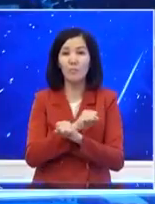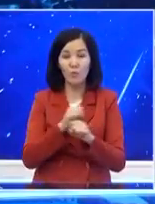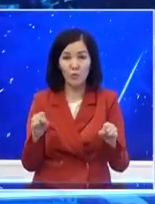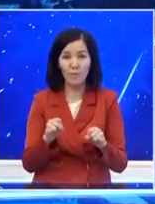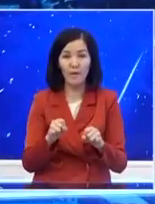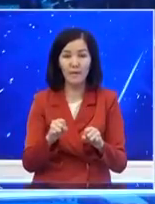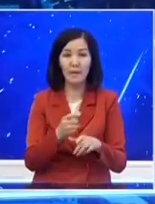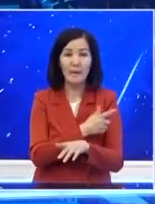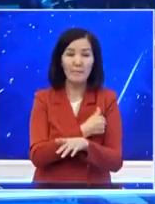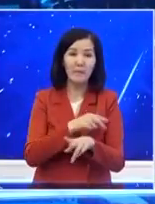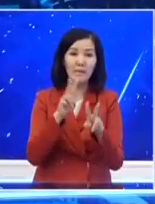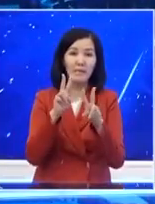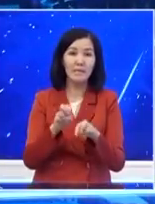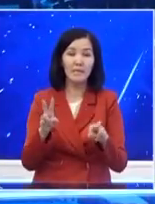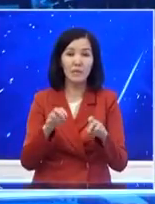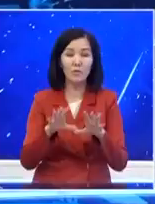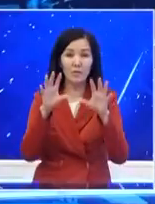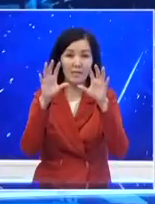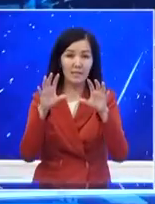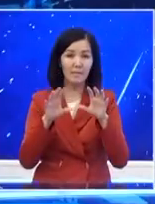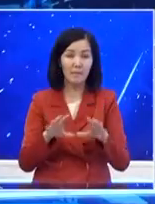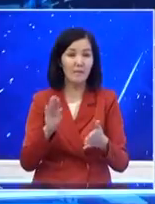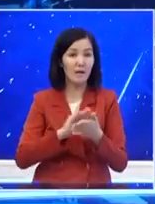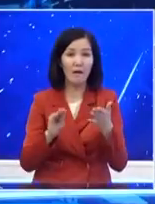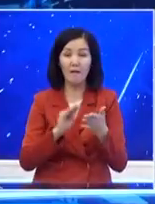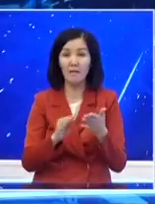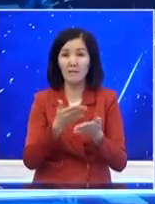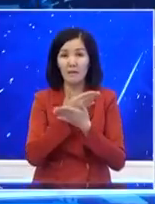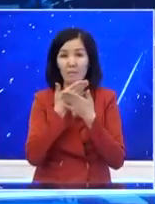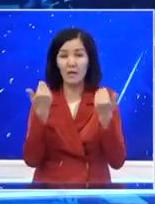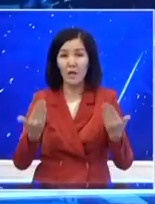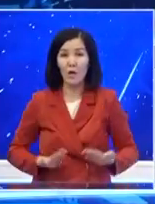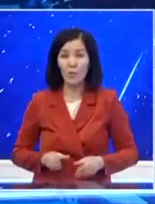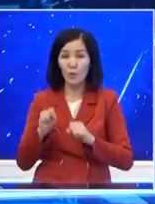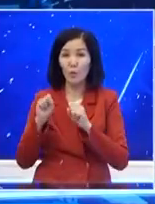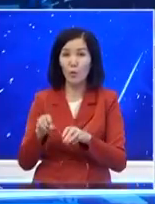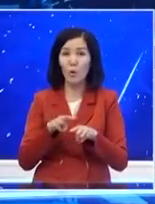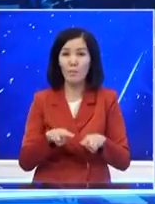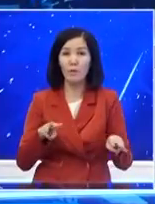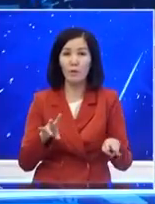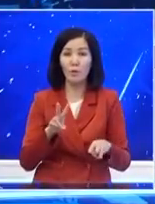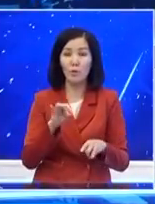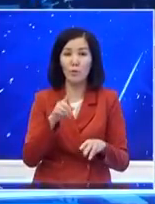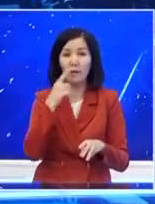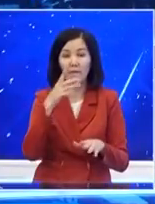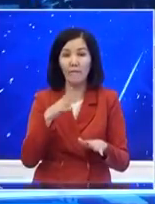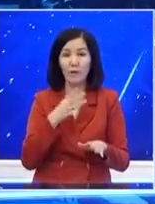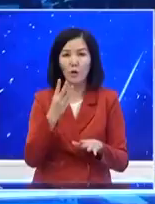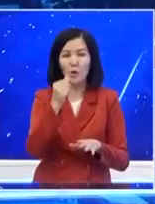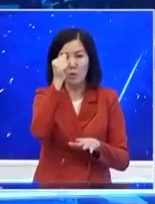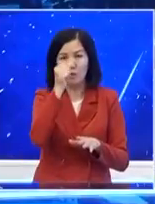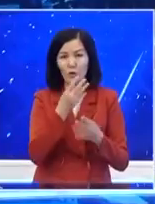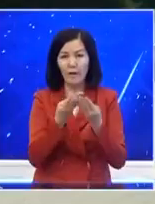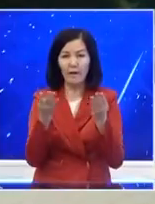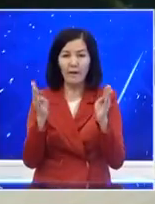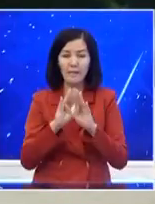медициналық тестілеуден өту еңбек заңнамасында қарастырылмаған. Бұны әлеуметтік қорғау министрі Біржан Нұрымбетов айтты. Үш ай карантиннен